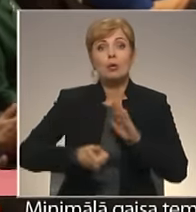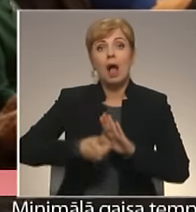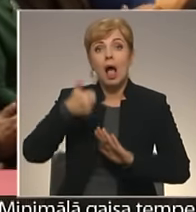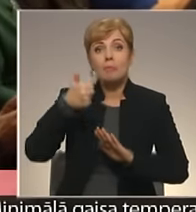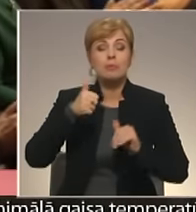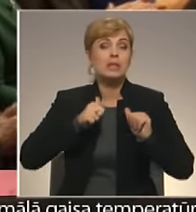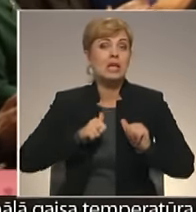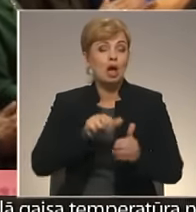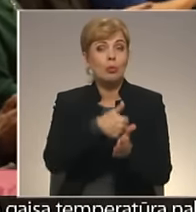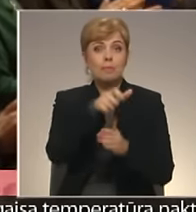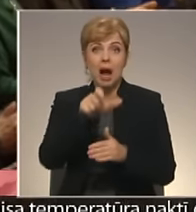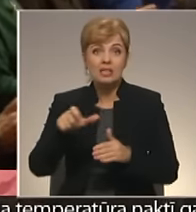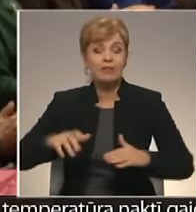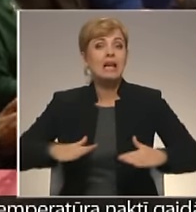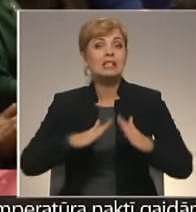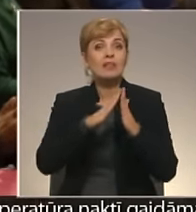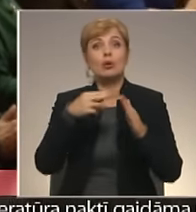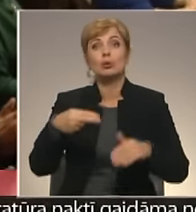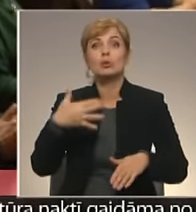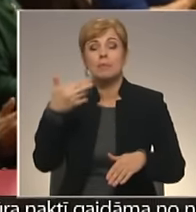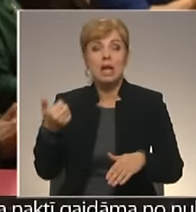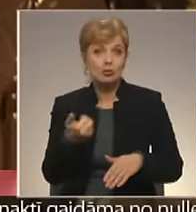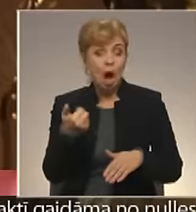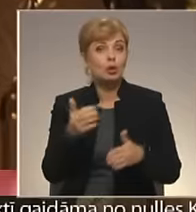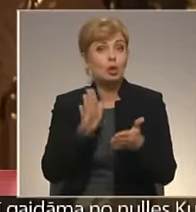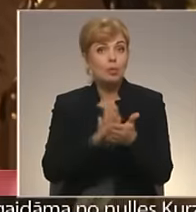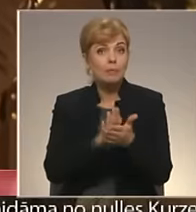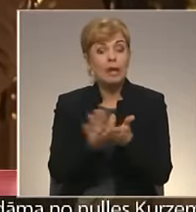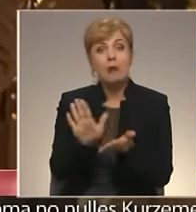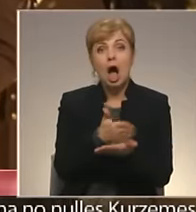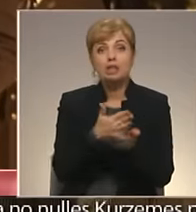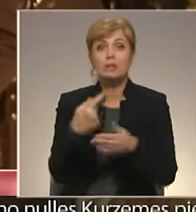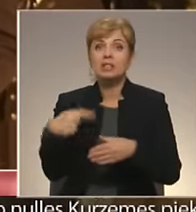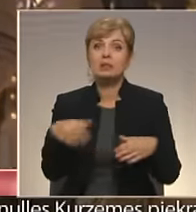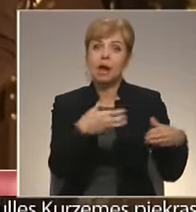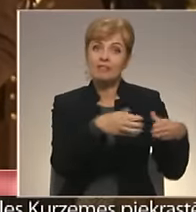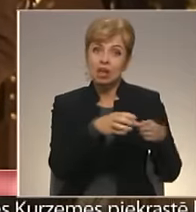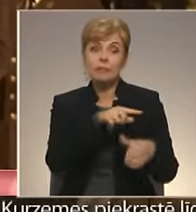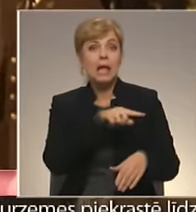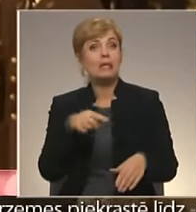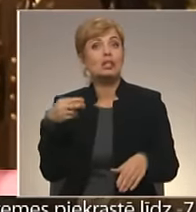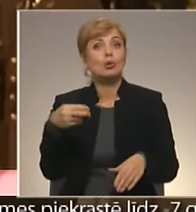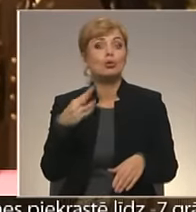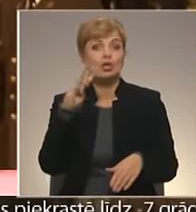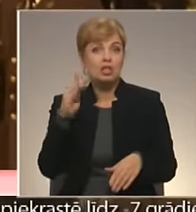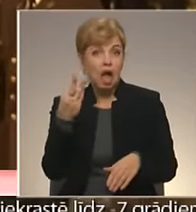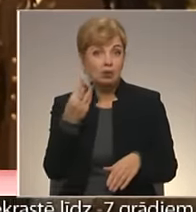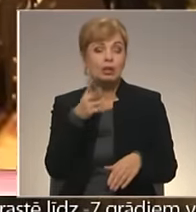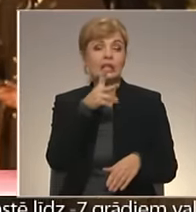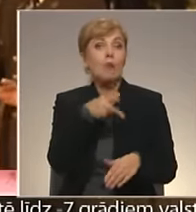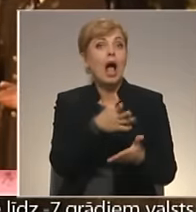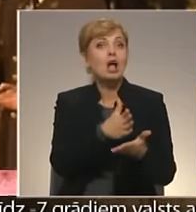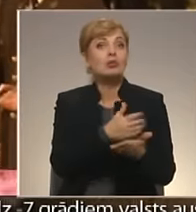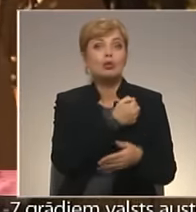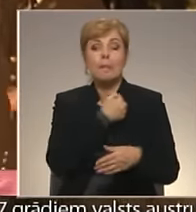dienesta pārstāvjus un kopā svinētu zemessardzes 25. Jubileju. Atšķirībā no citām vienībām, līdz 2004. Gadam Daugavpilī esošais